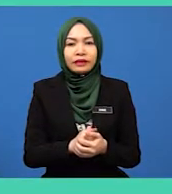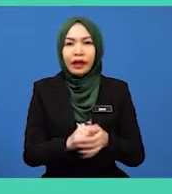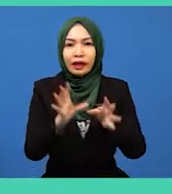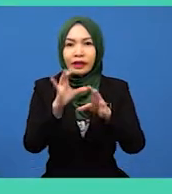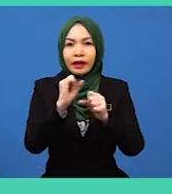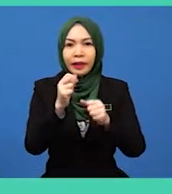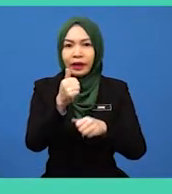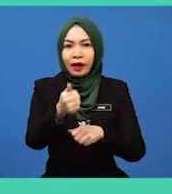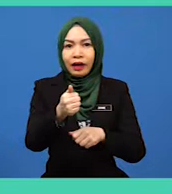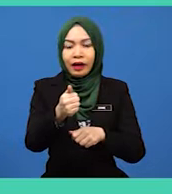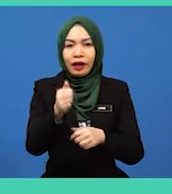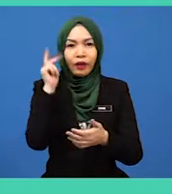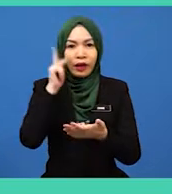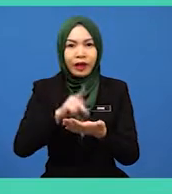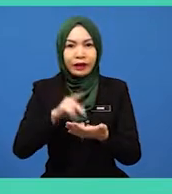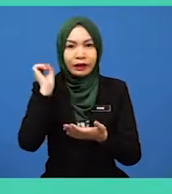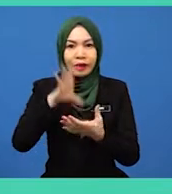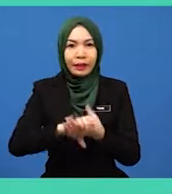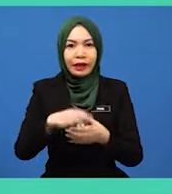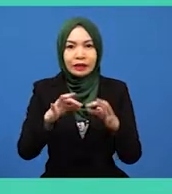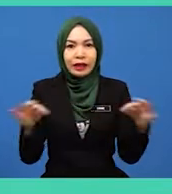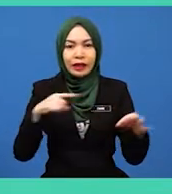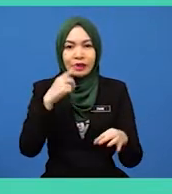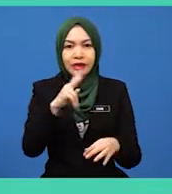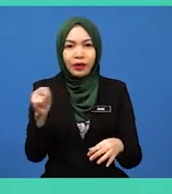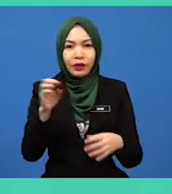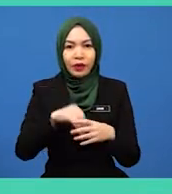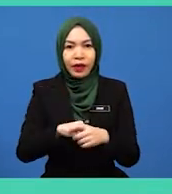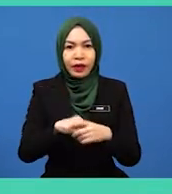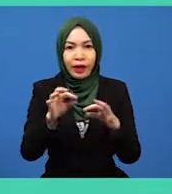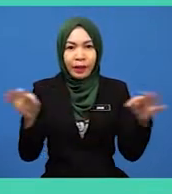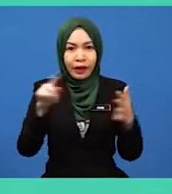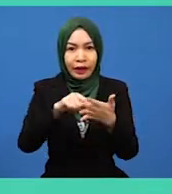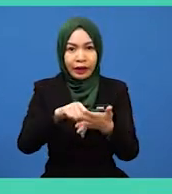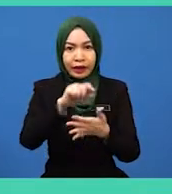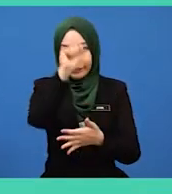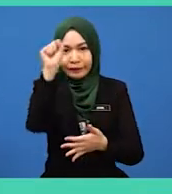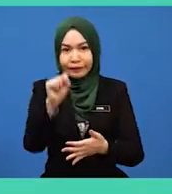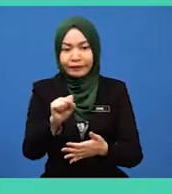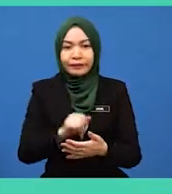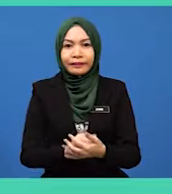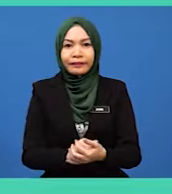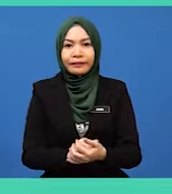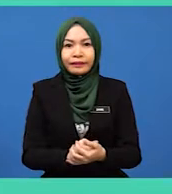Dapatkah murid-murid mengenal pasti ayat seruan dalam perenggan ini?